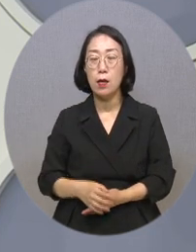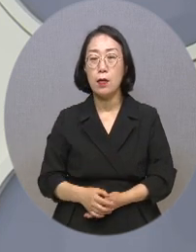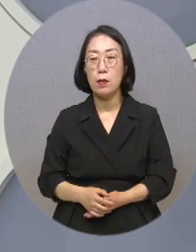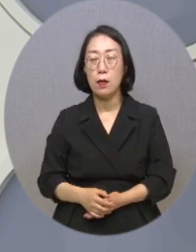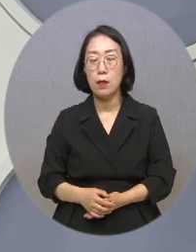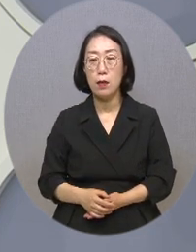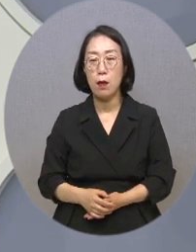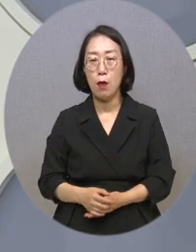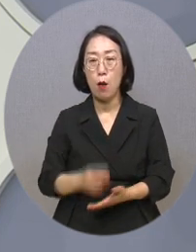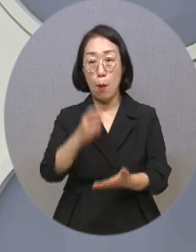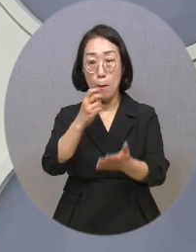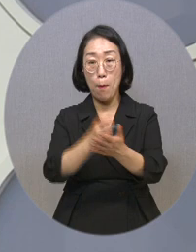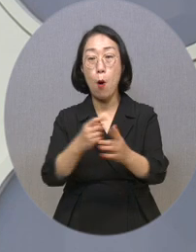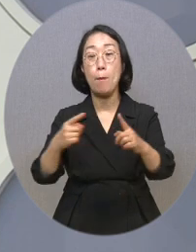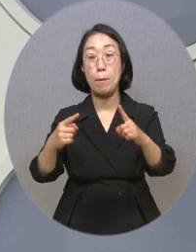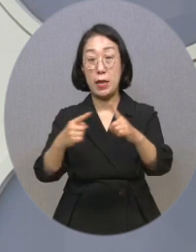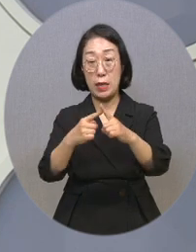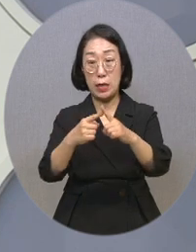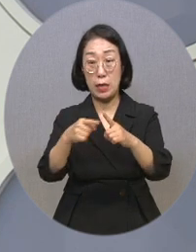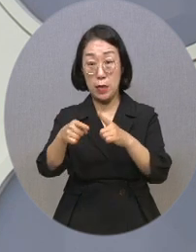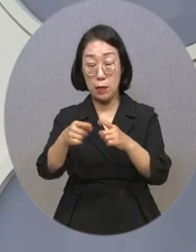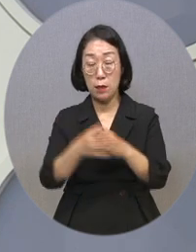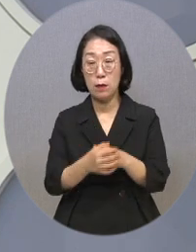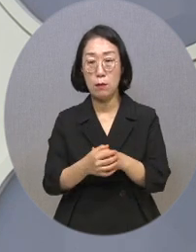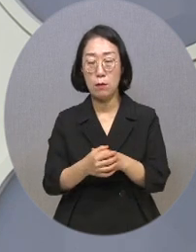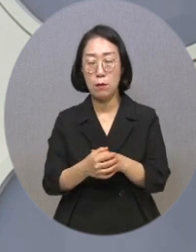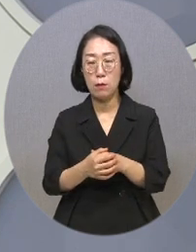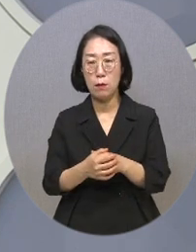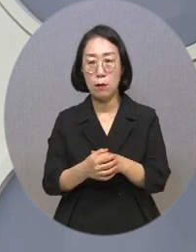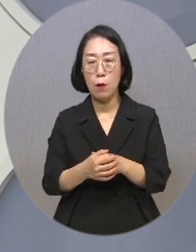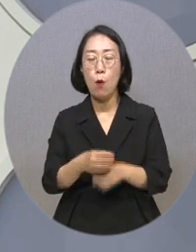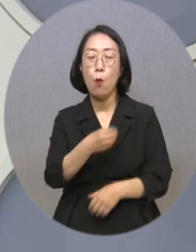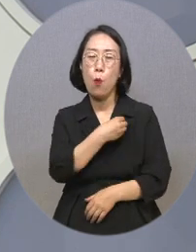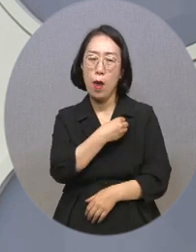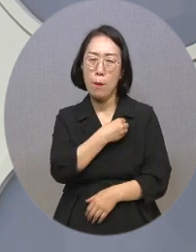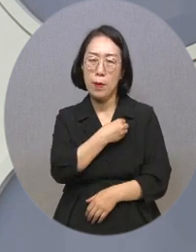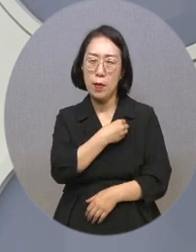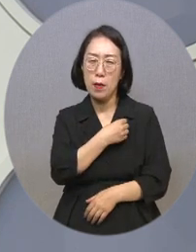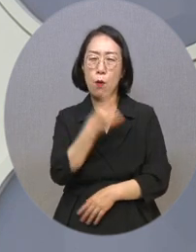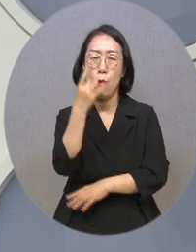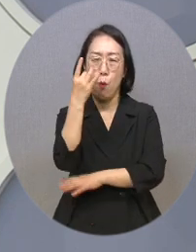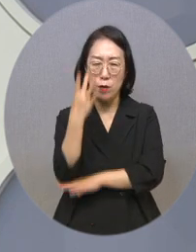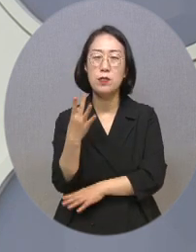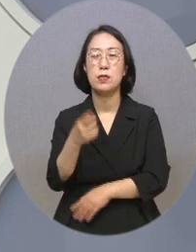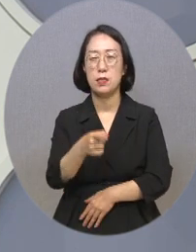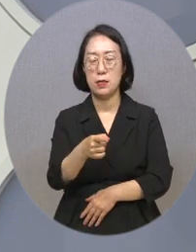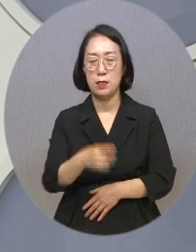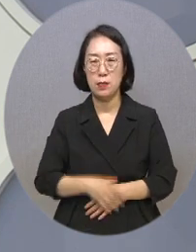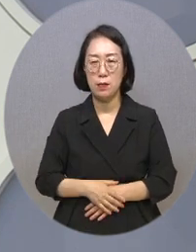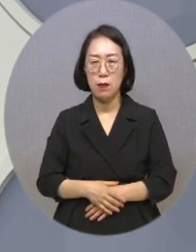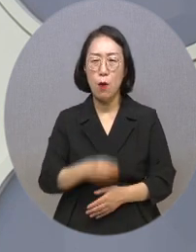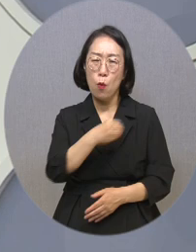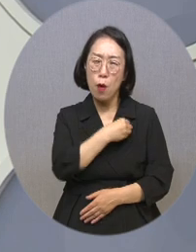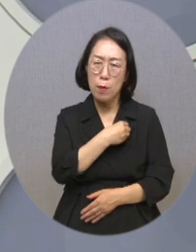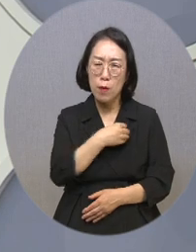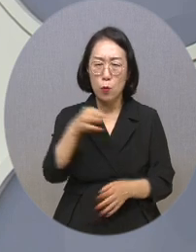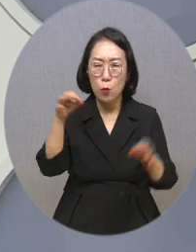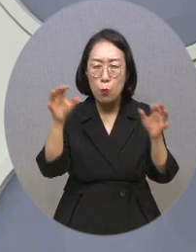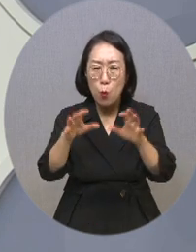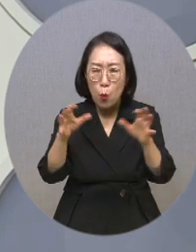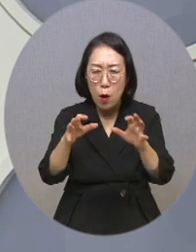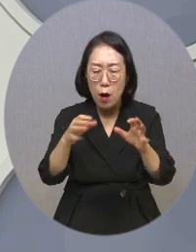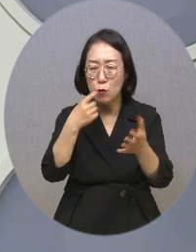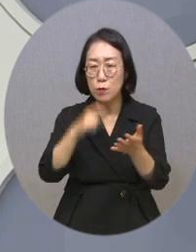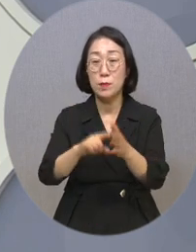그 자체로서 사단의 그 구성원인 사람들이 회비로 원래 되는 게 원칙이지만 그게 잘 안 되니까